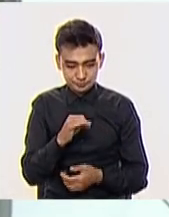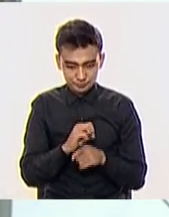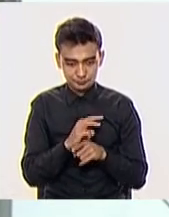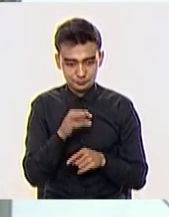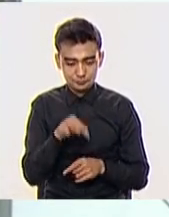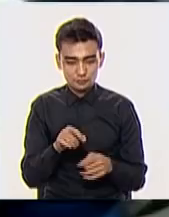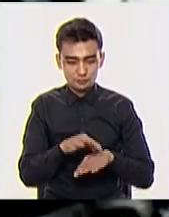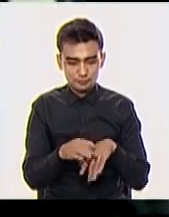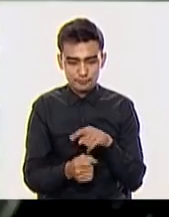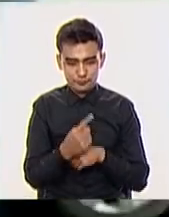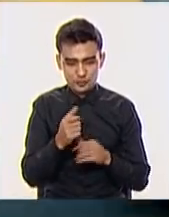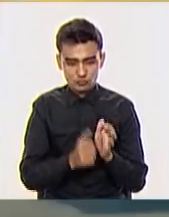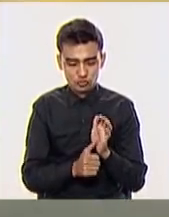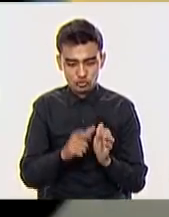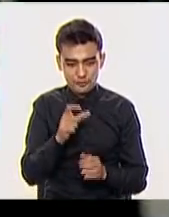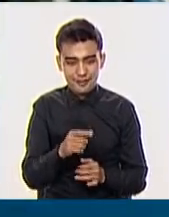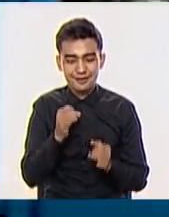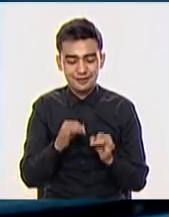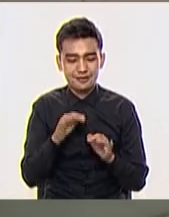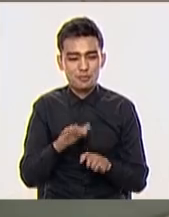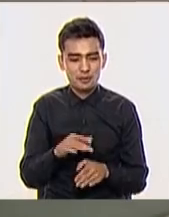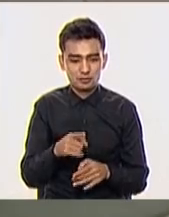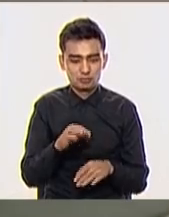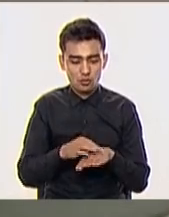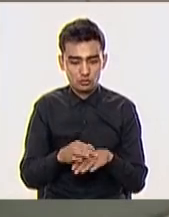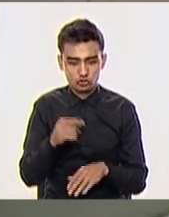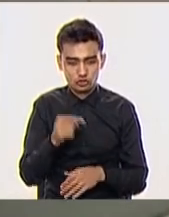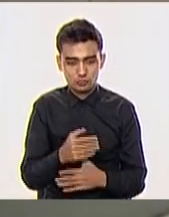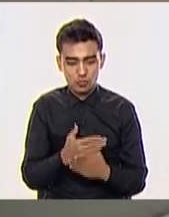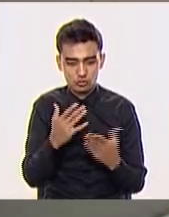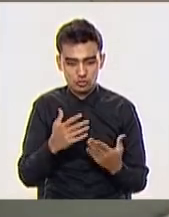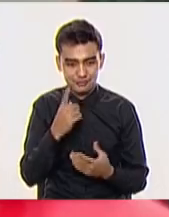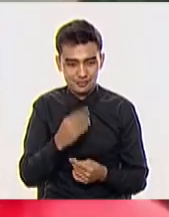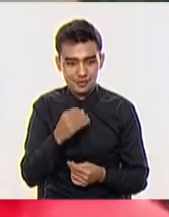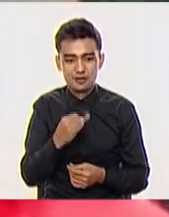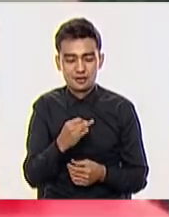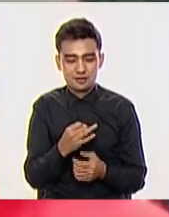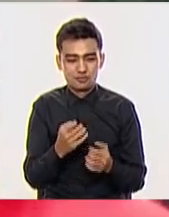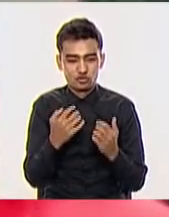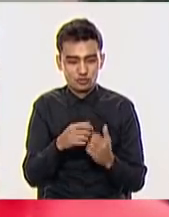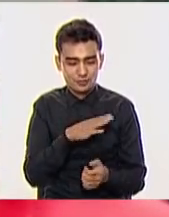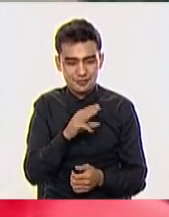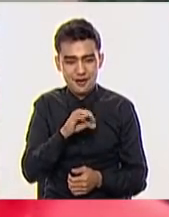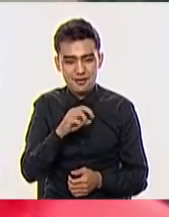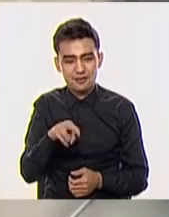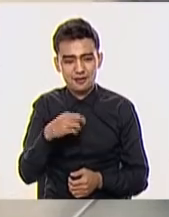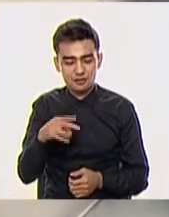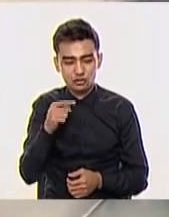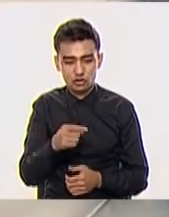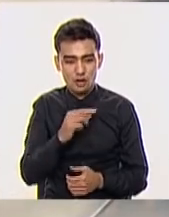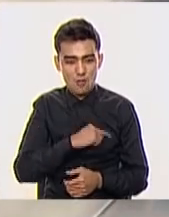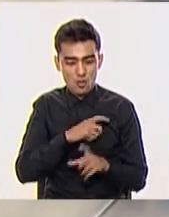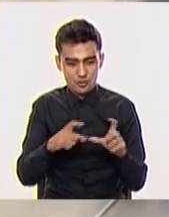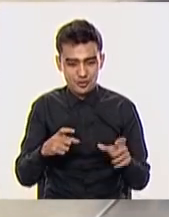заболели всего 60 человек. Теперь же это число перевалило за 1000. В основном за счет нелегалов из Таиланда. Тысячи